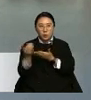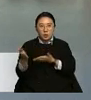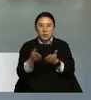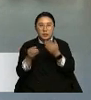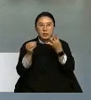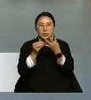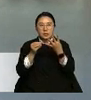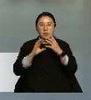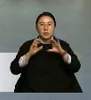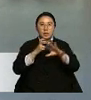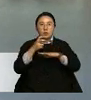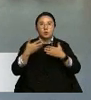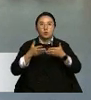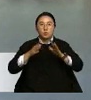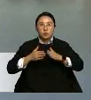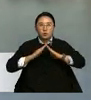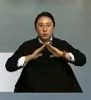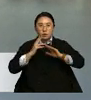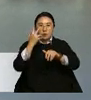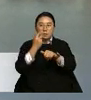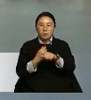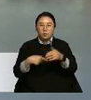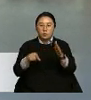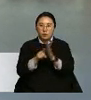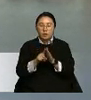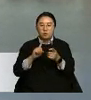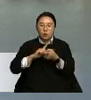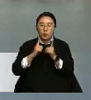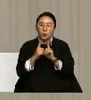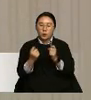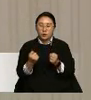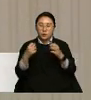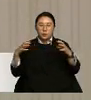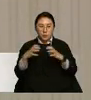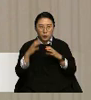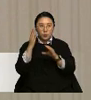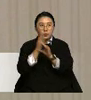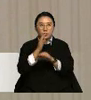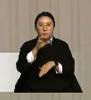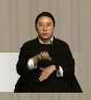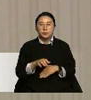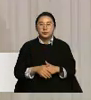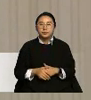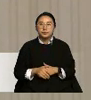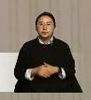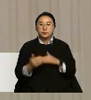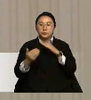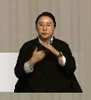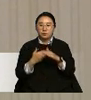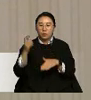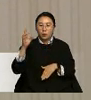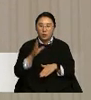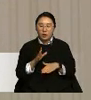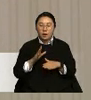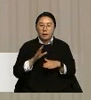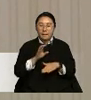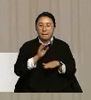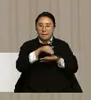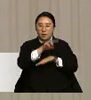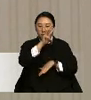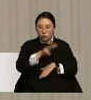제 4차 국가 철도만 구축 계획 반영을 위해 상호 협력하는 것을 골자로 담았습니다 앞서 고향 파주